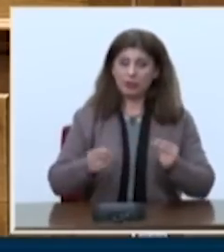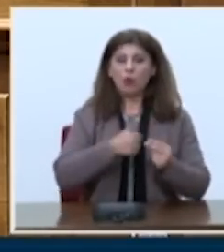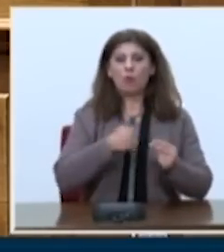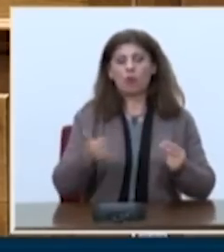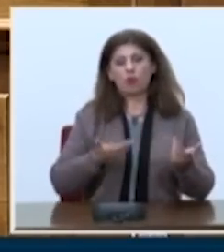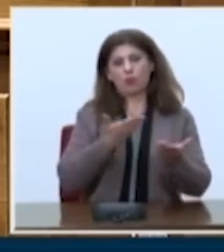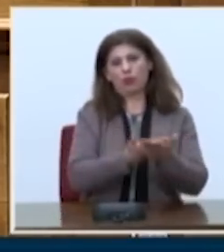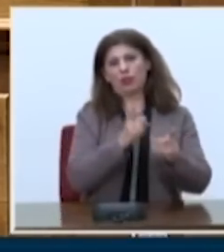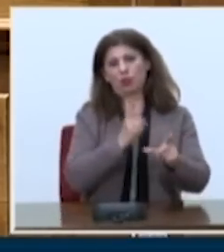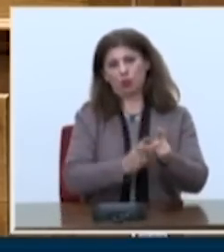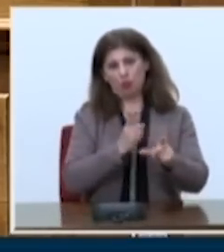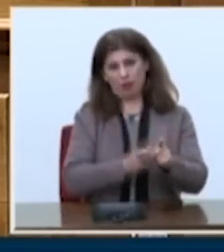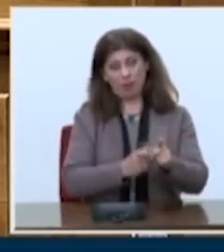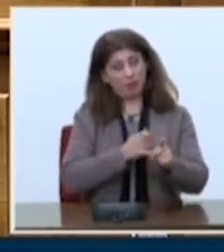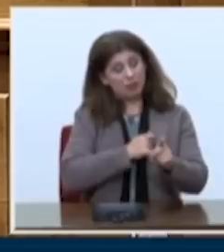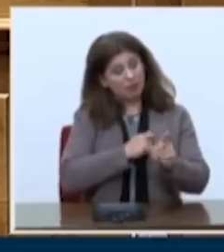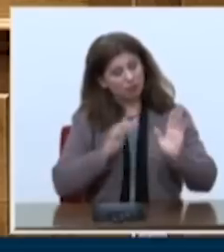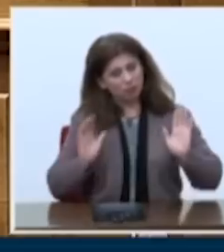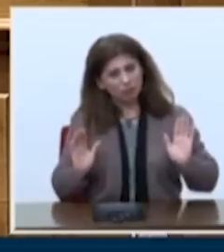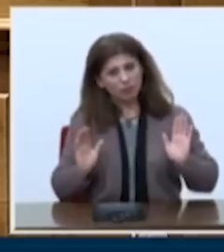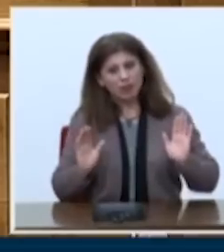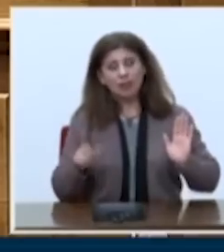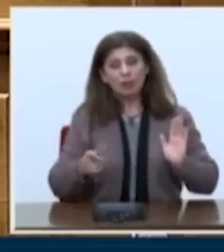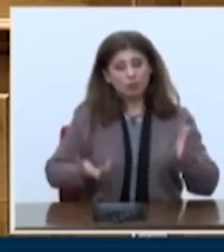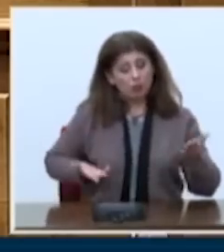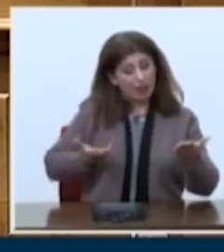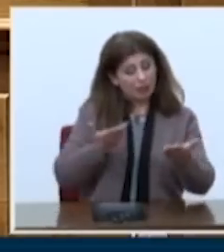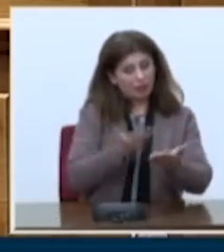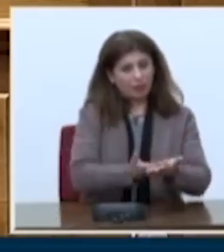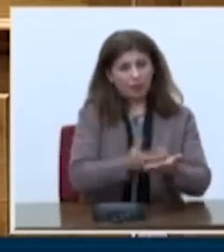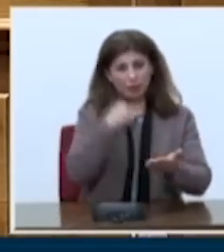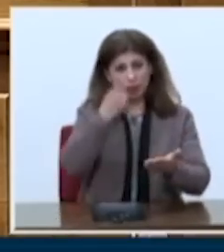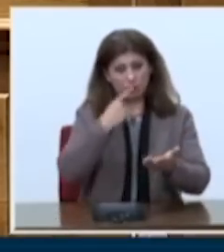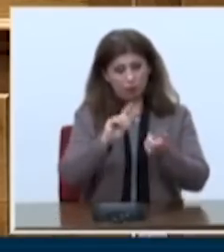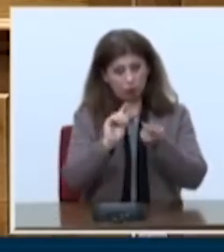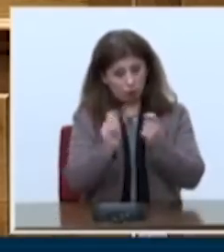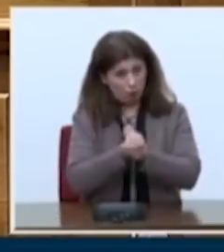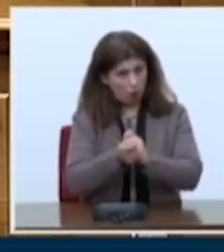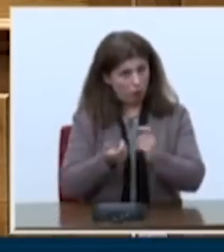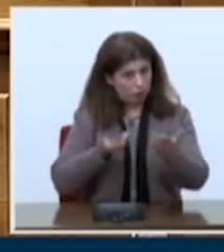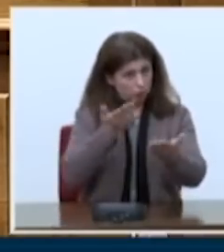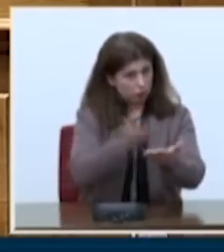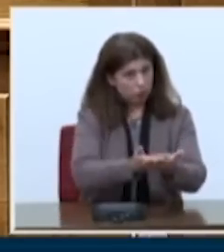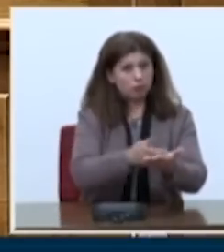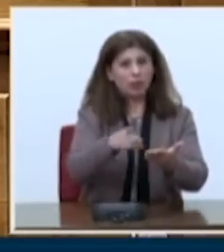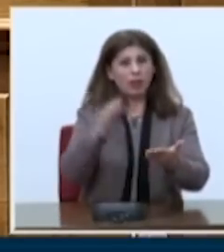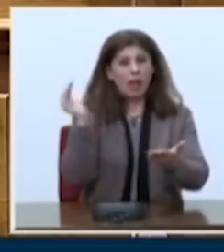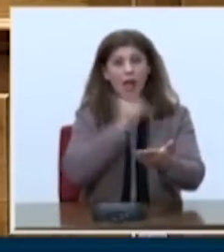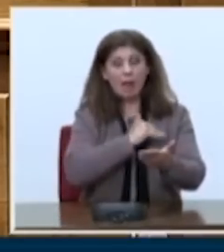του ΚΚΕ, πιστεύουμε, που κατατέθηκαν και με τη μορφή τροπολογίας για την άμεση και